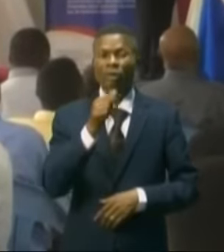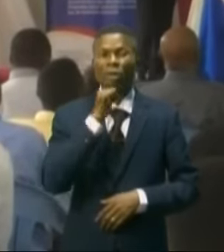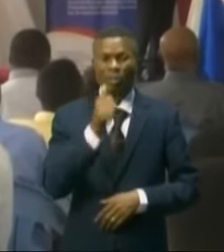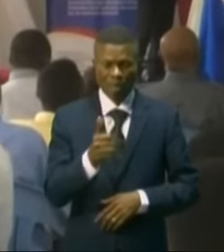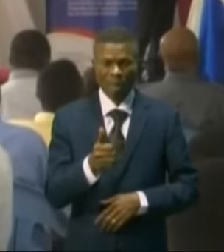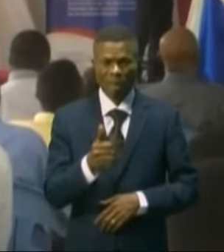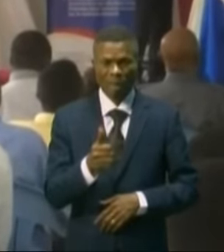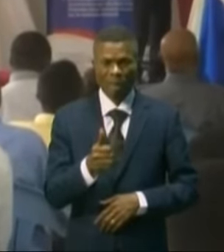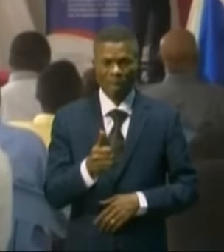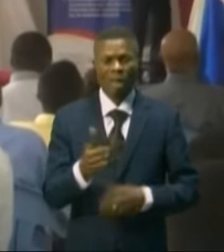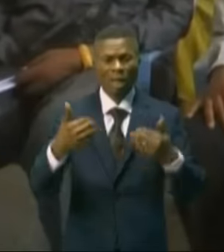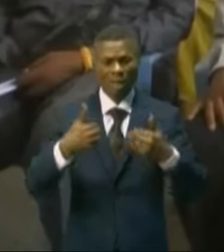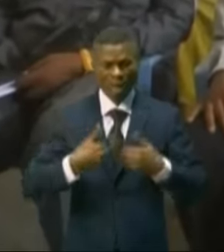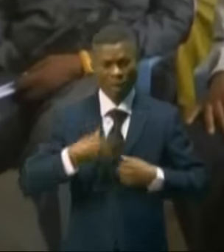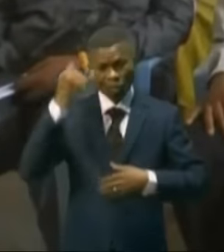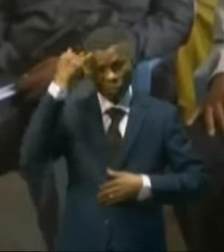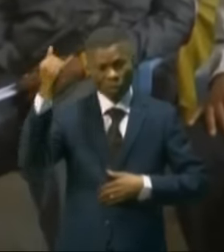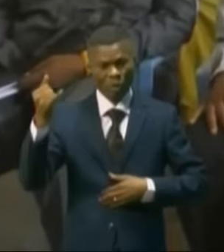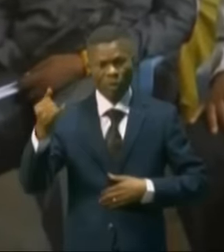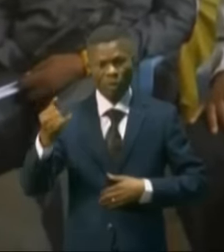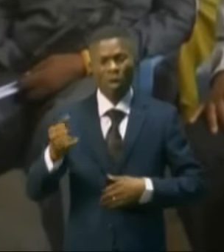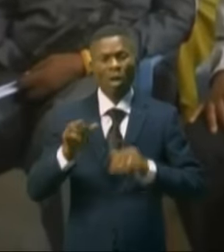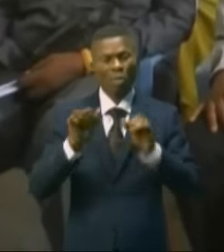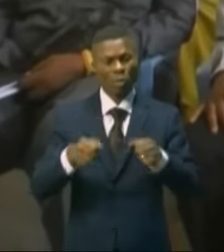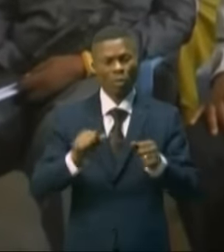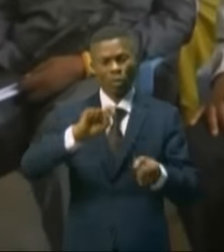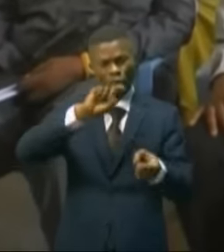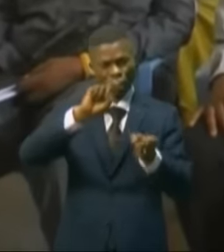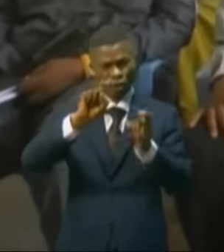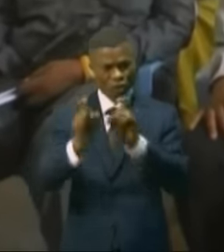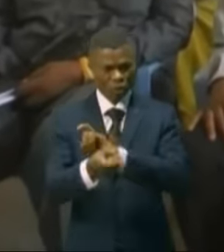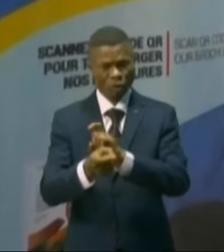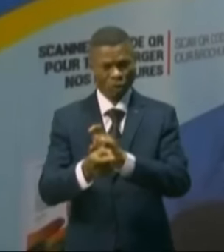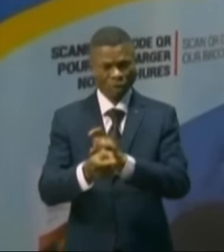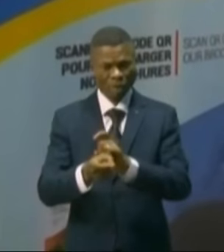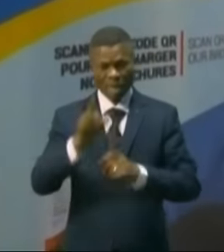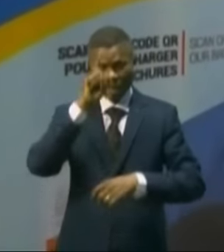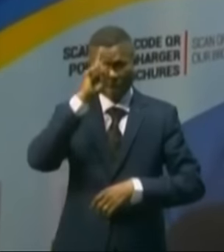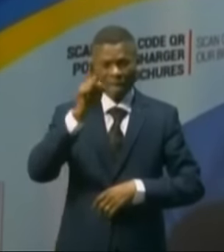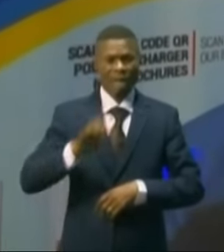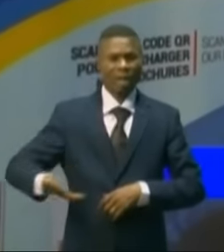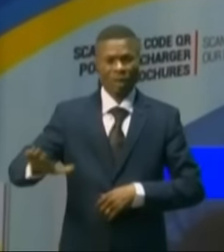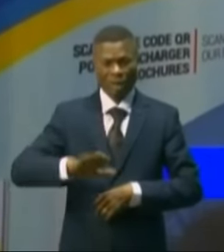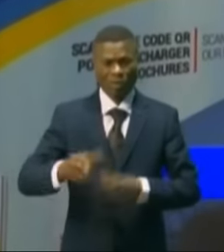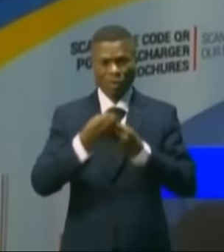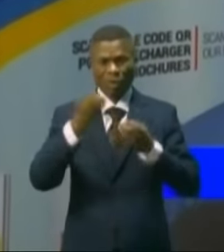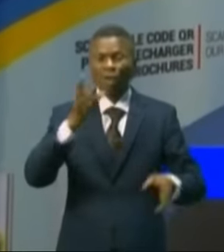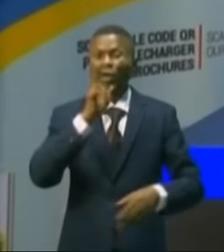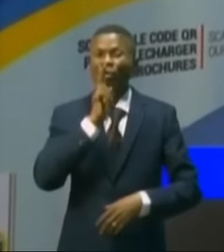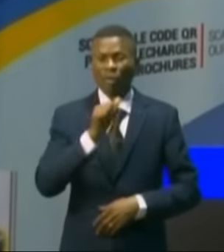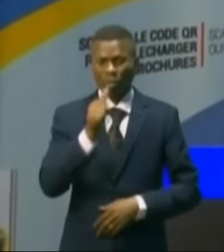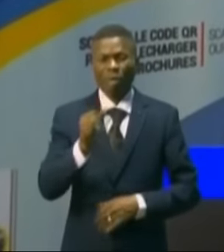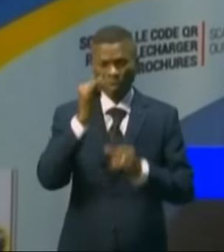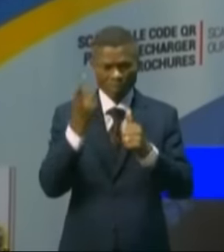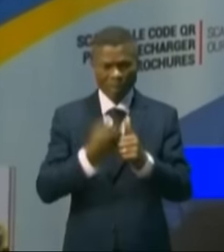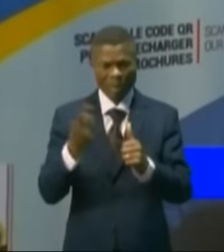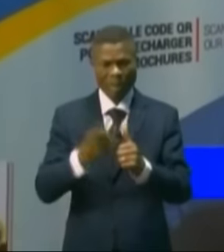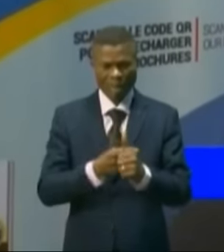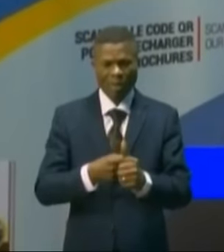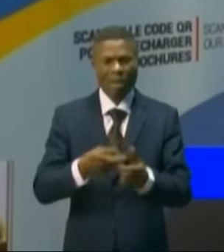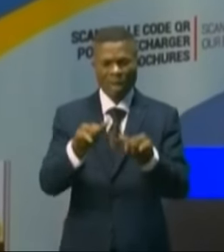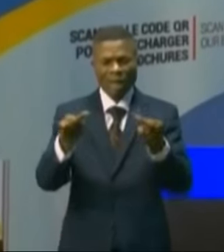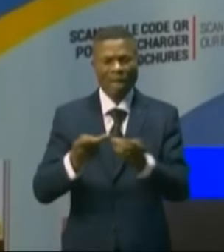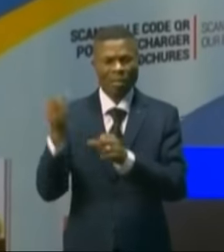on ne peut pas avoir une idée qu'on peut transformer les potentialités du pays en richesse réelle sans assainir l'environnement des